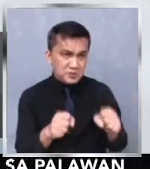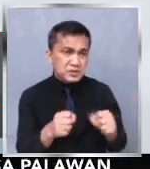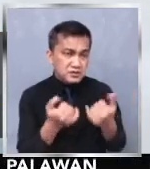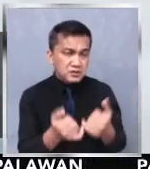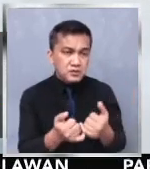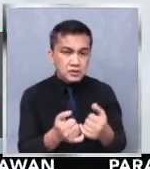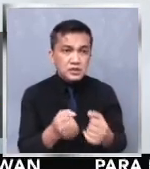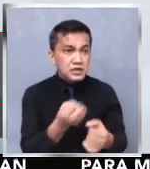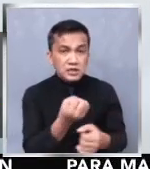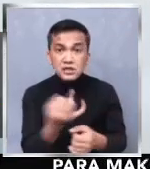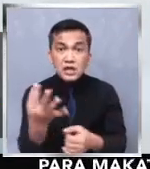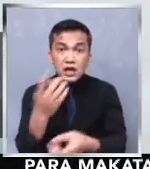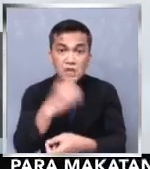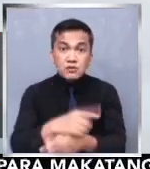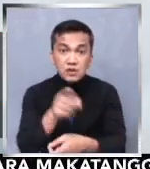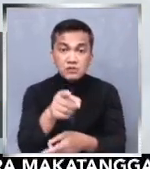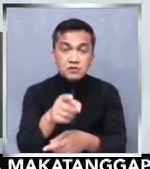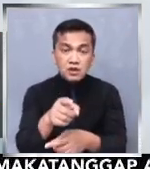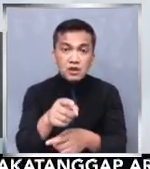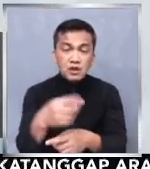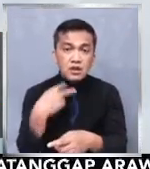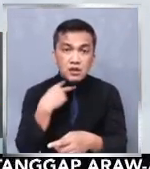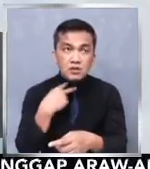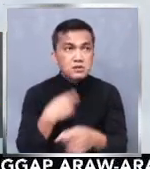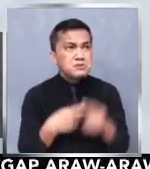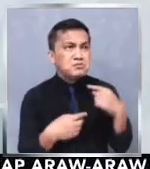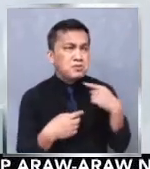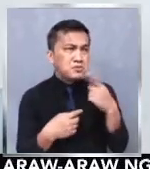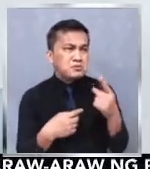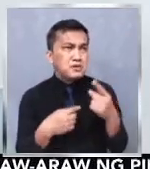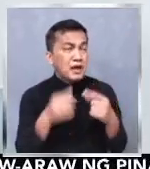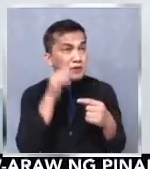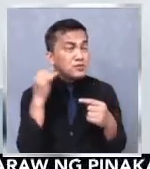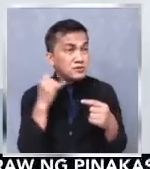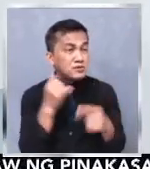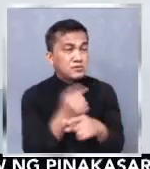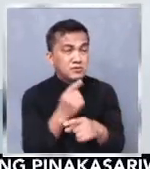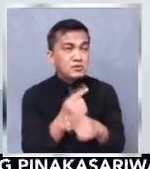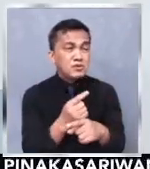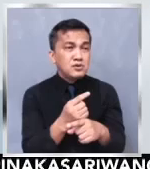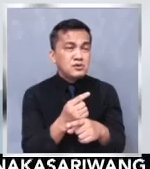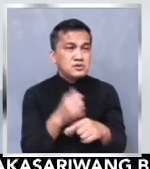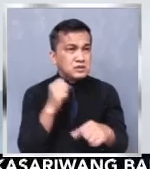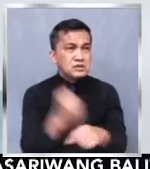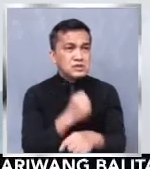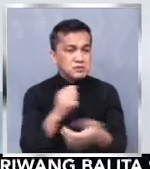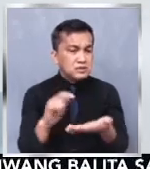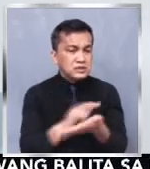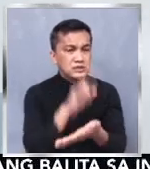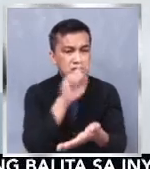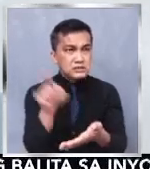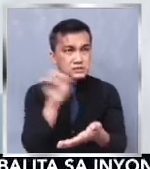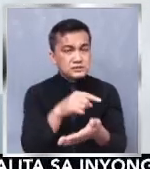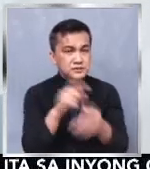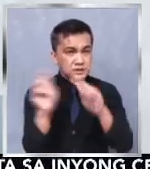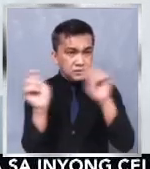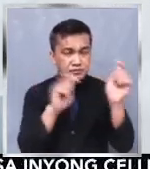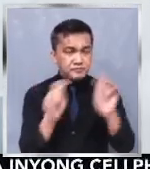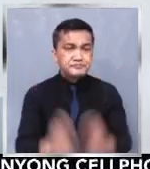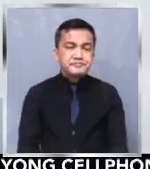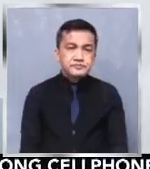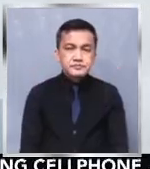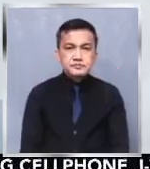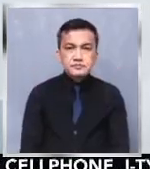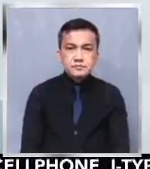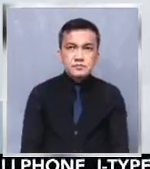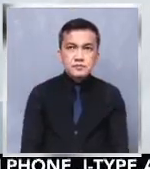Nung ano po kami? Kahapon, ito nung kahapon. Kahapon sa na-flight namin, nakansin kasi may bagyo. Hintay ko namin ang alam kung may flight pa kung